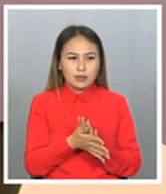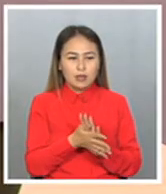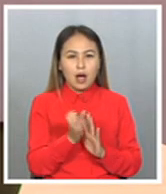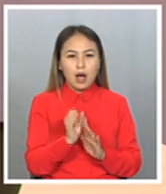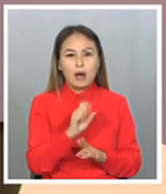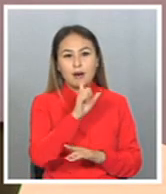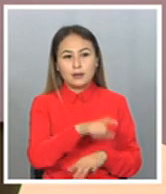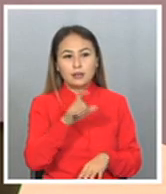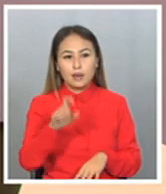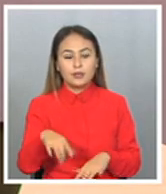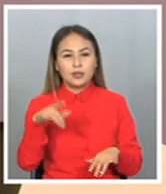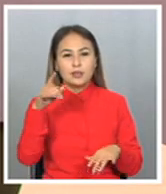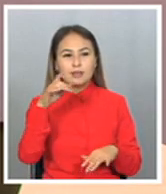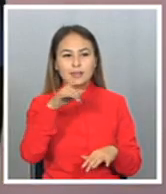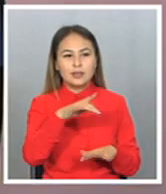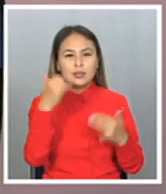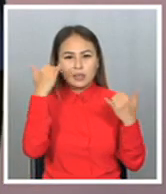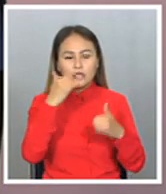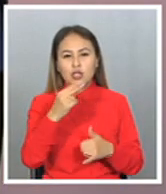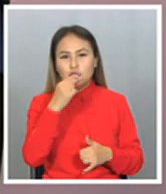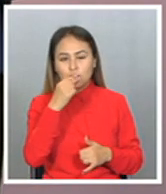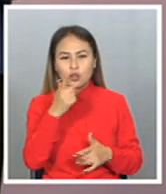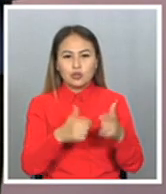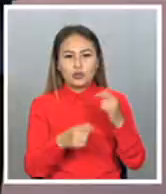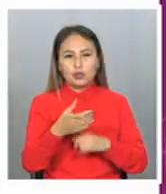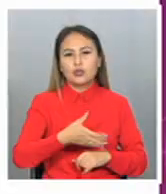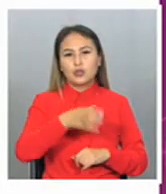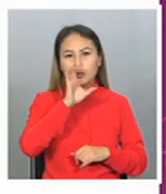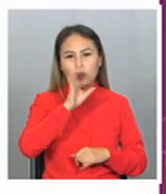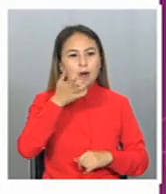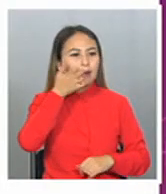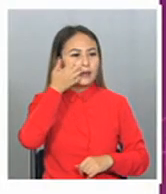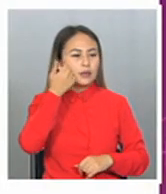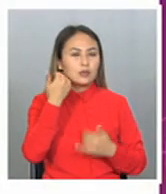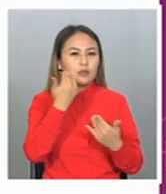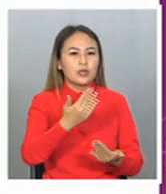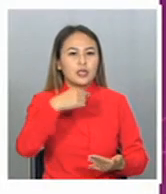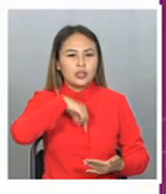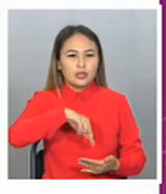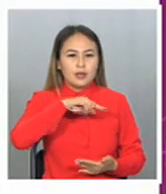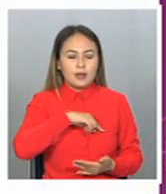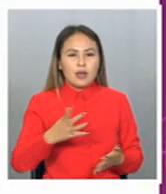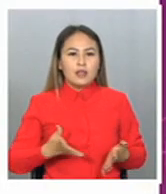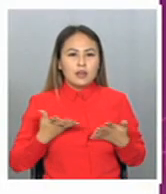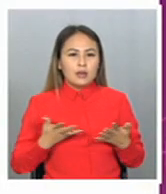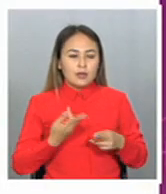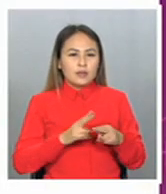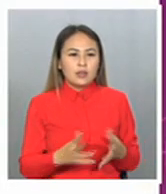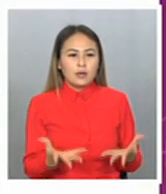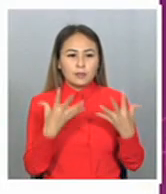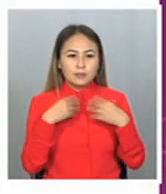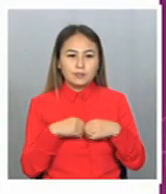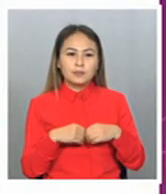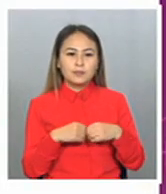адам сиырдың етін жеп, сүтін ішу арқылы сиырдың денесіндегі энергияны және қоректік